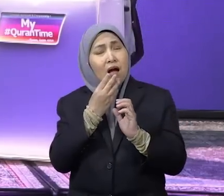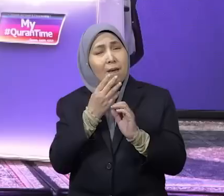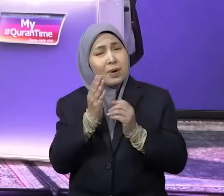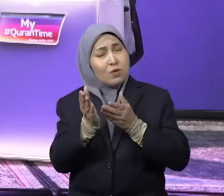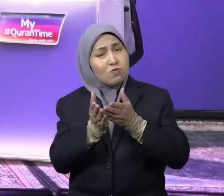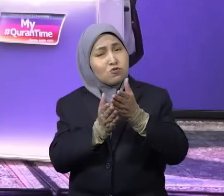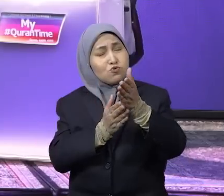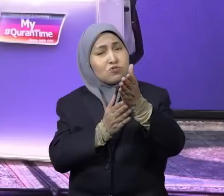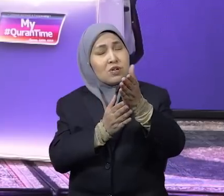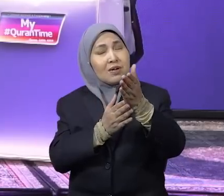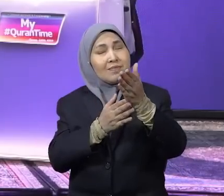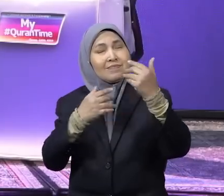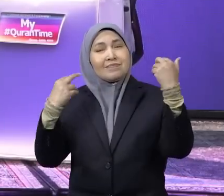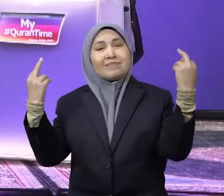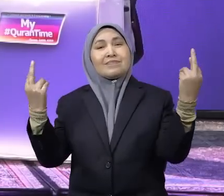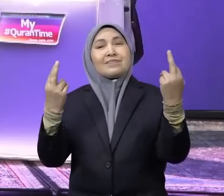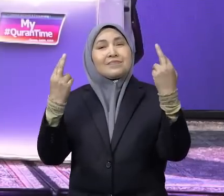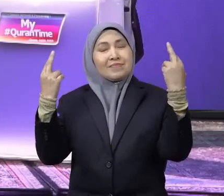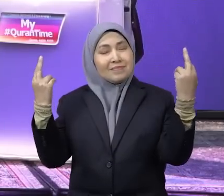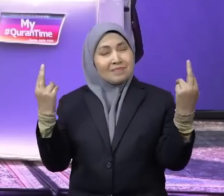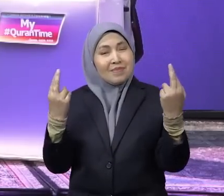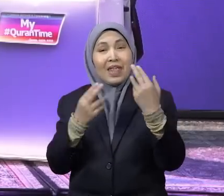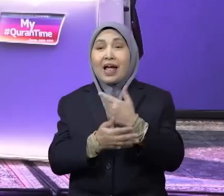menuju ke Aidil Adha. Insya-Allah. Kalau